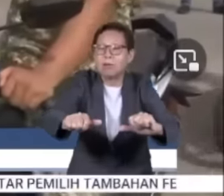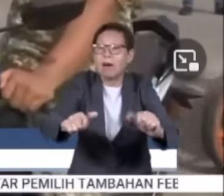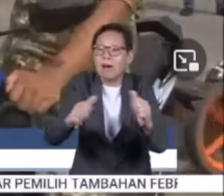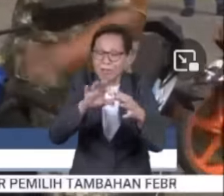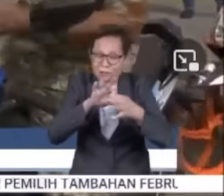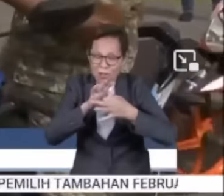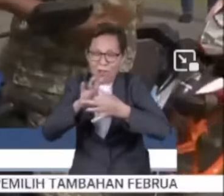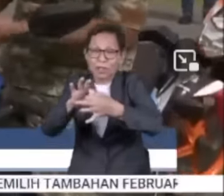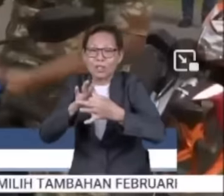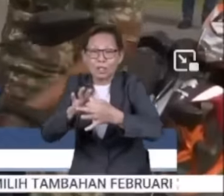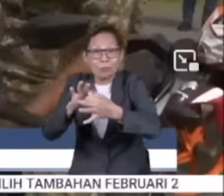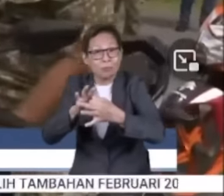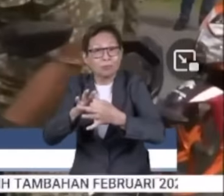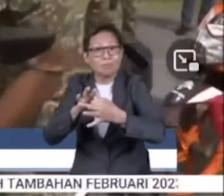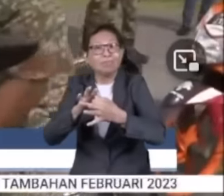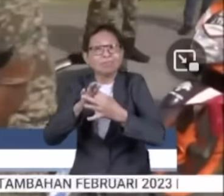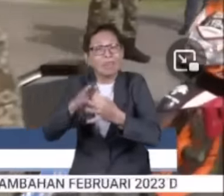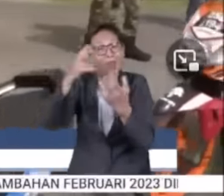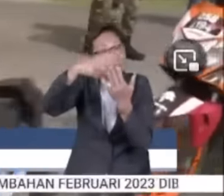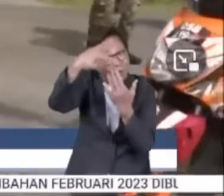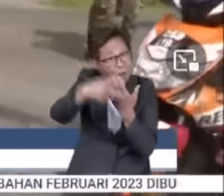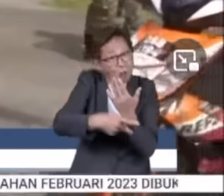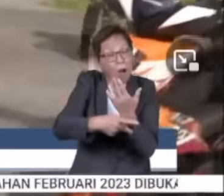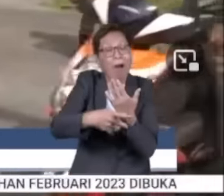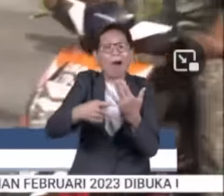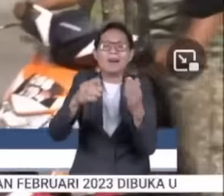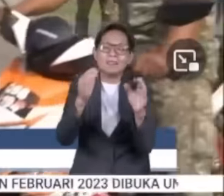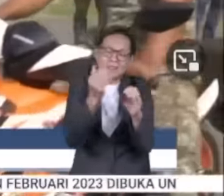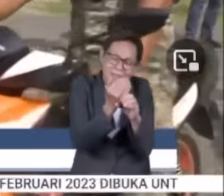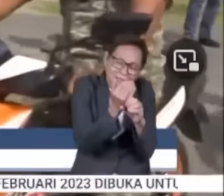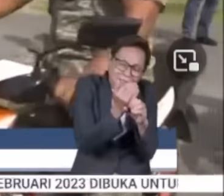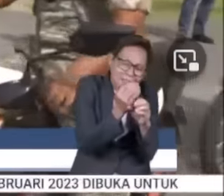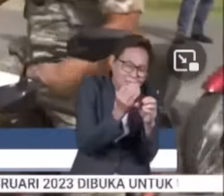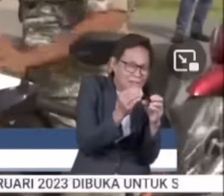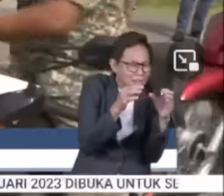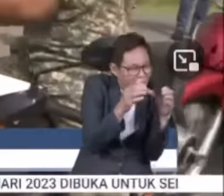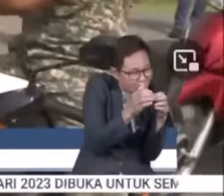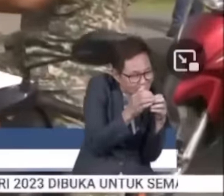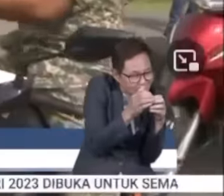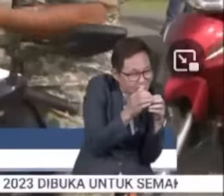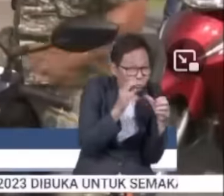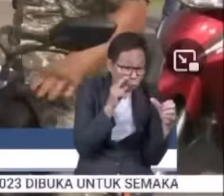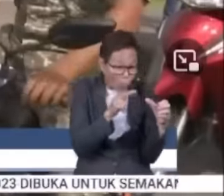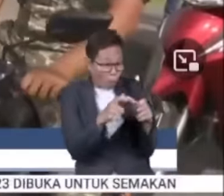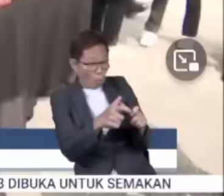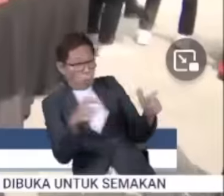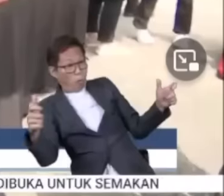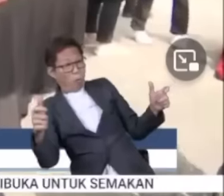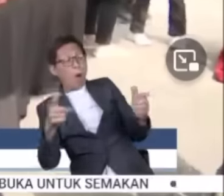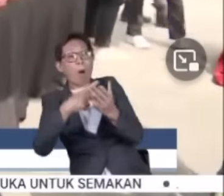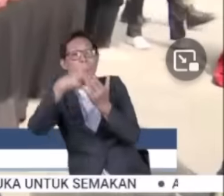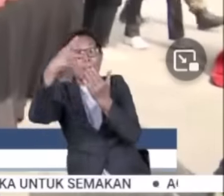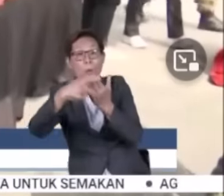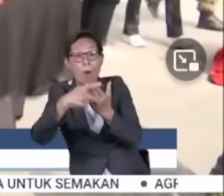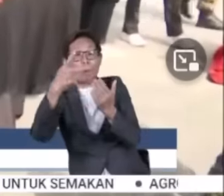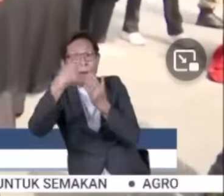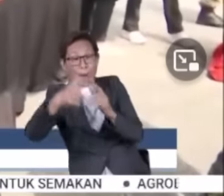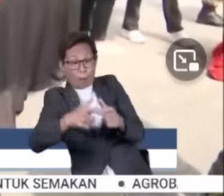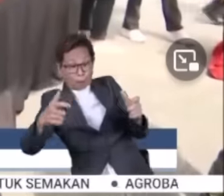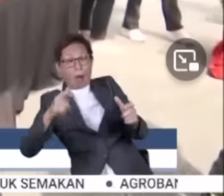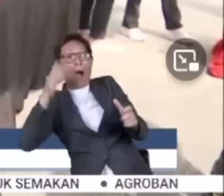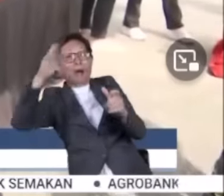dengan kerjasama sebegini, program-program yang kecil nampak besar. Program-program yang besar akan lebih